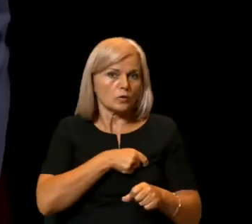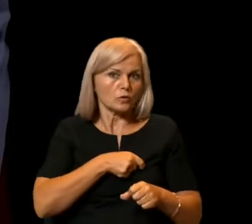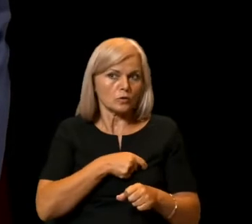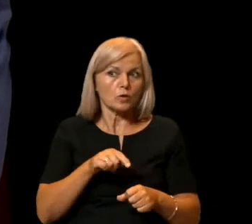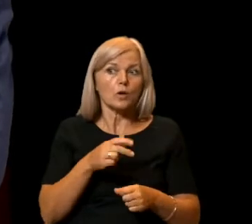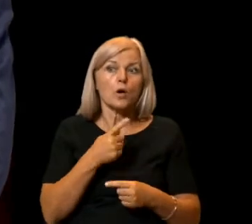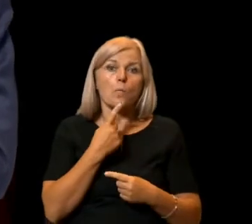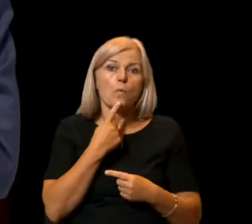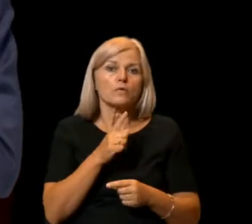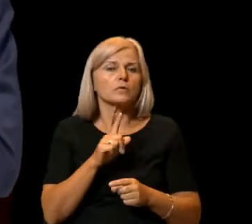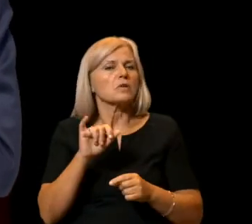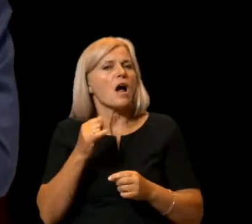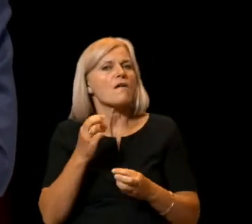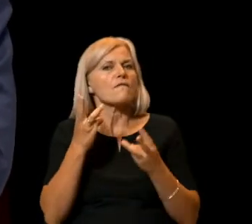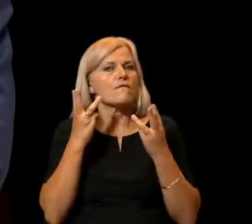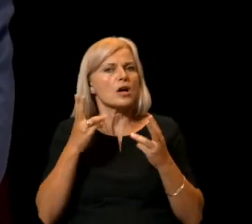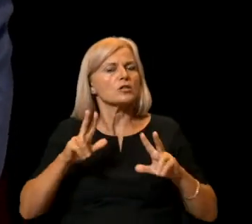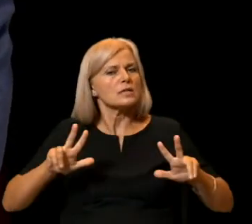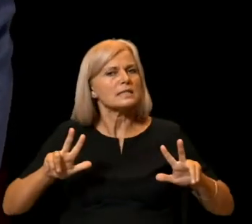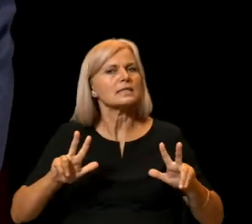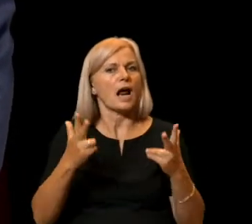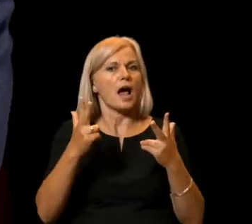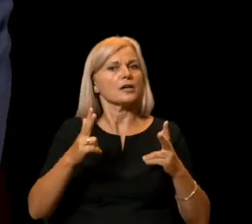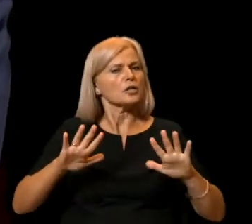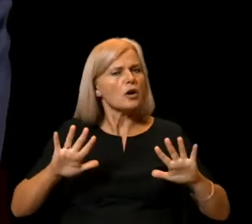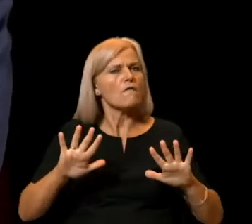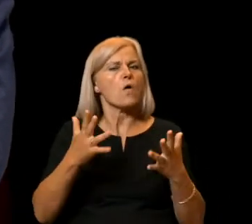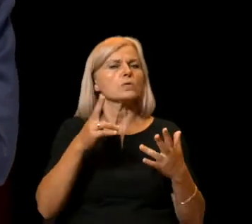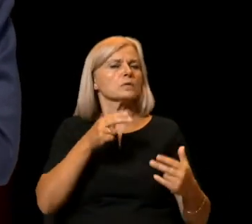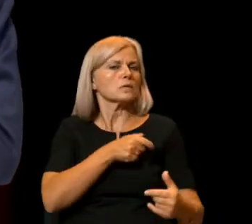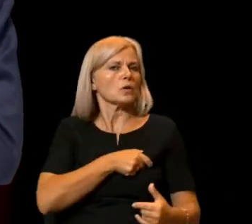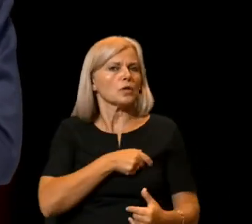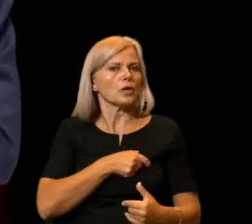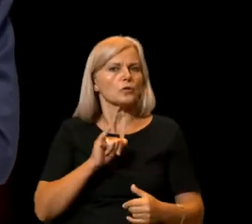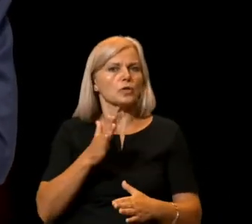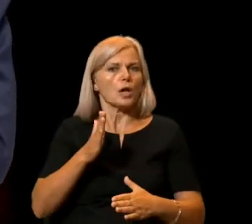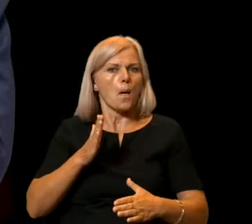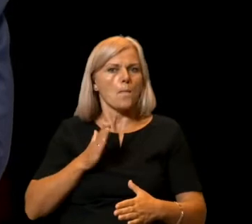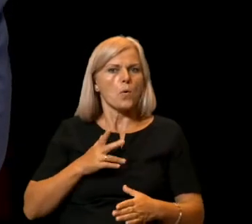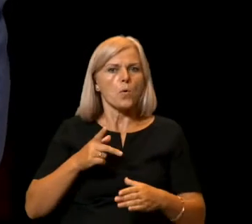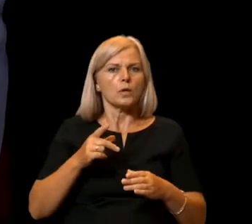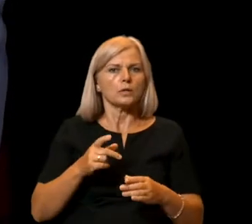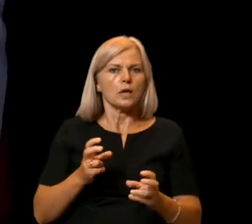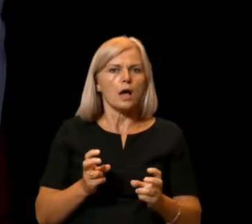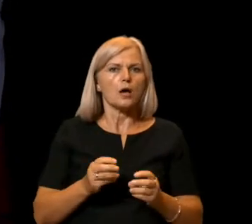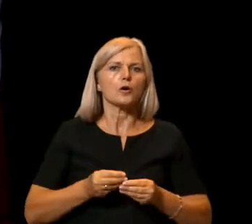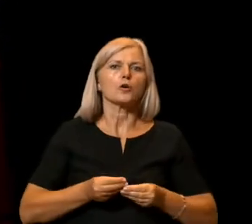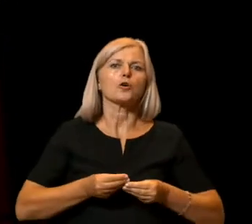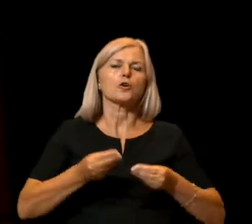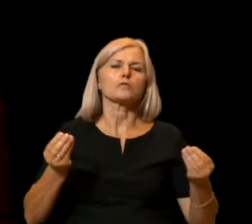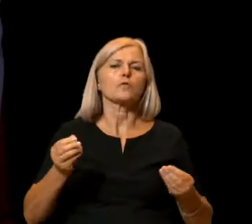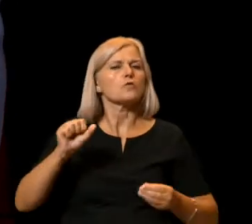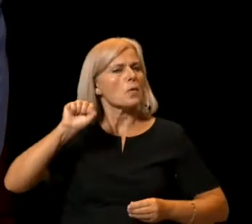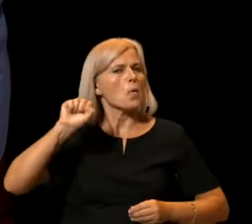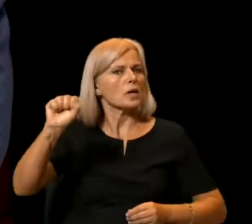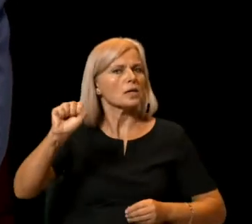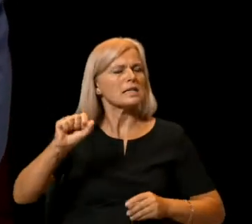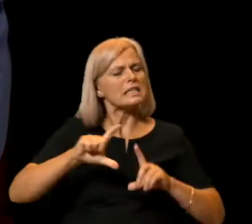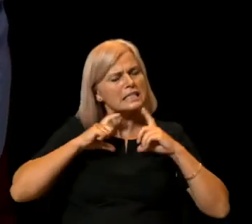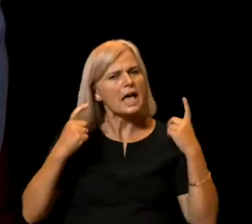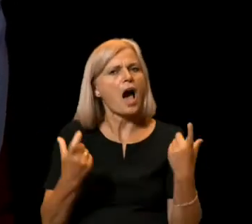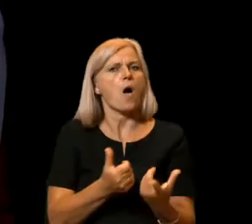Podkreślił znaczenie strajku i rewolucji Solidarności dla demokratyzacji w ogóle całej Europy Środkowej i